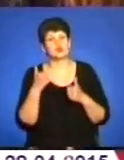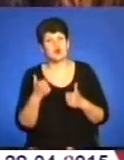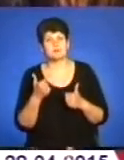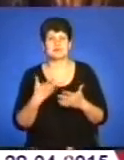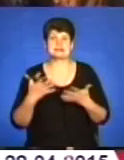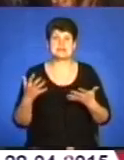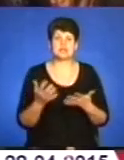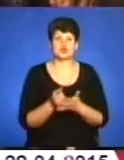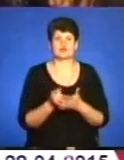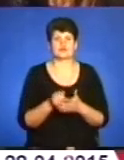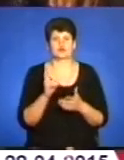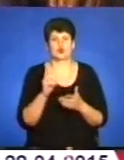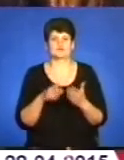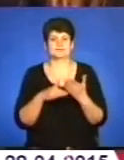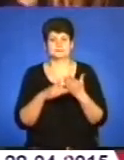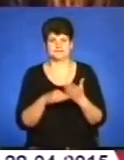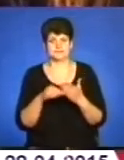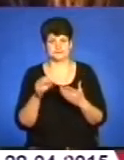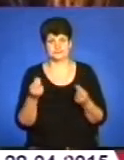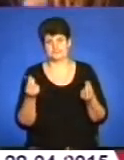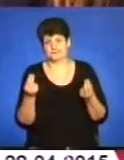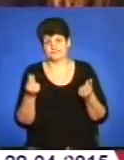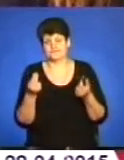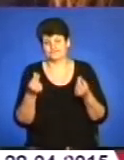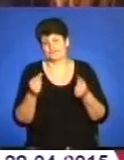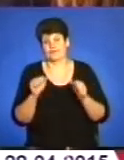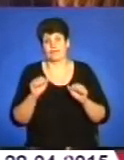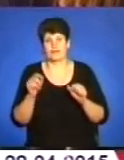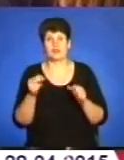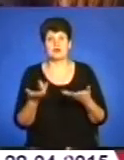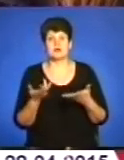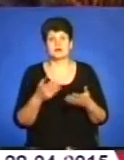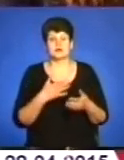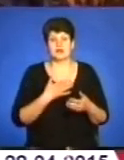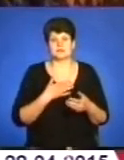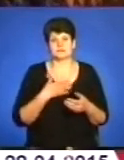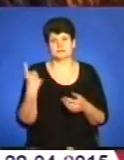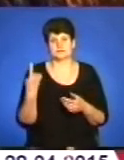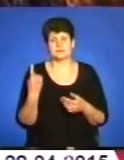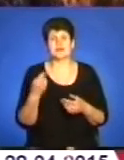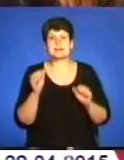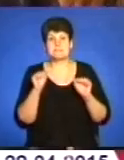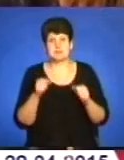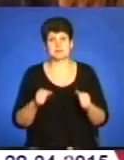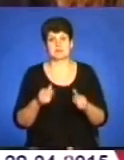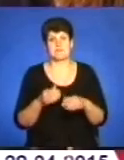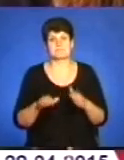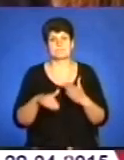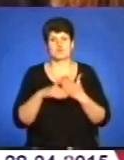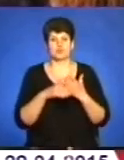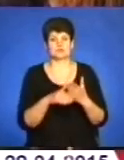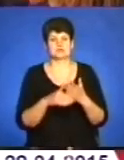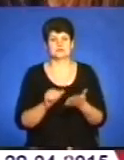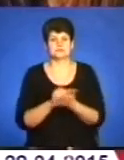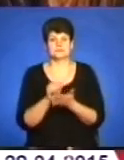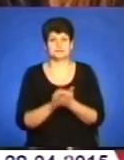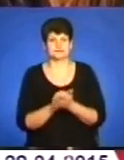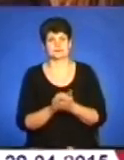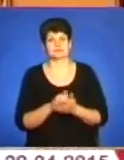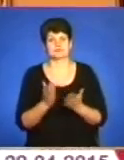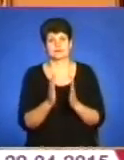знайшовся якийсь меценат, власне, патріот нашого краю, який зміг би допомогти видати нам книгу «Звитяги